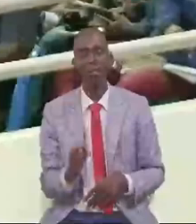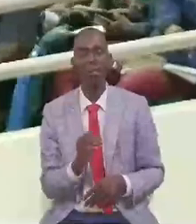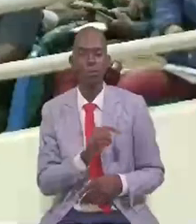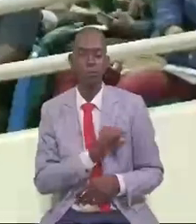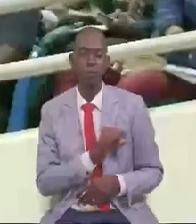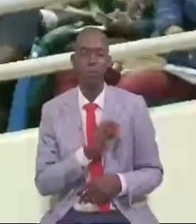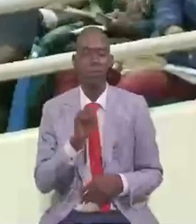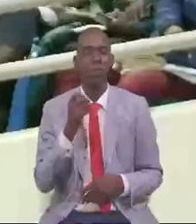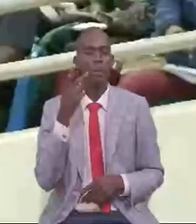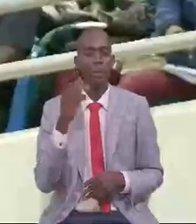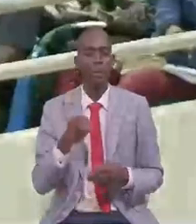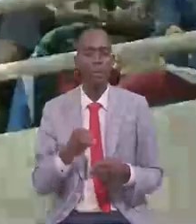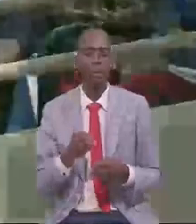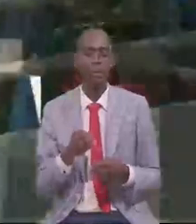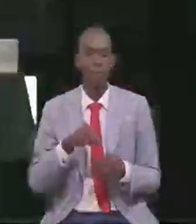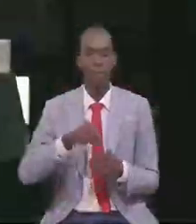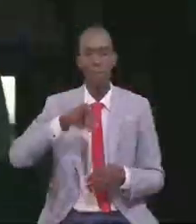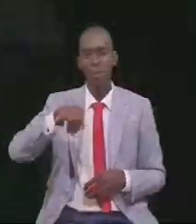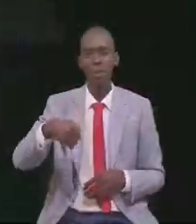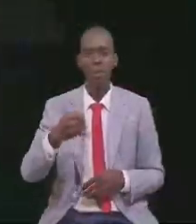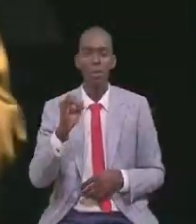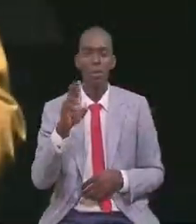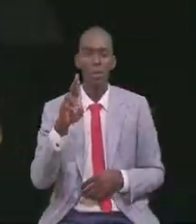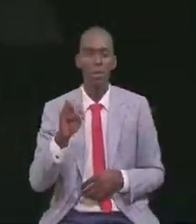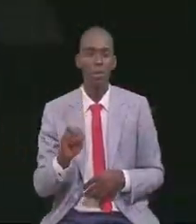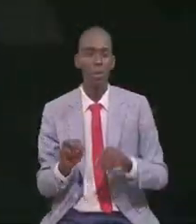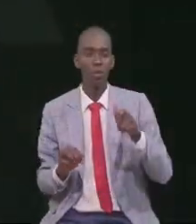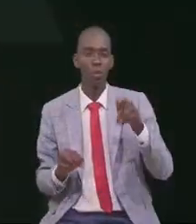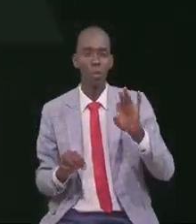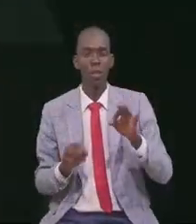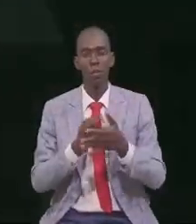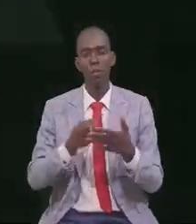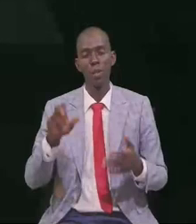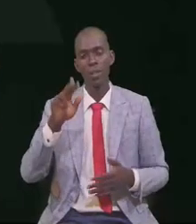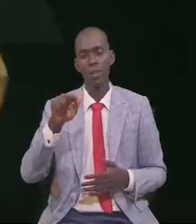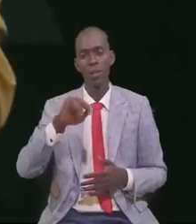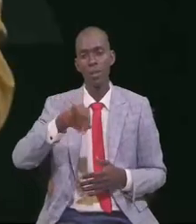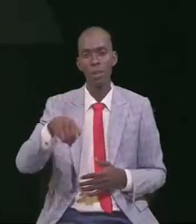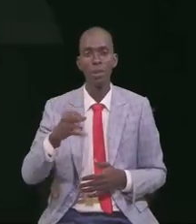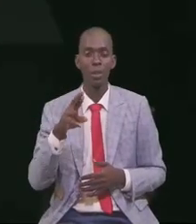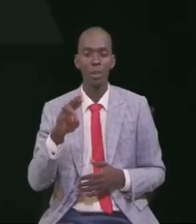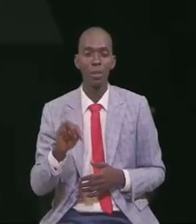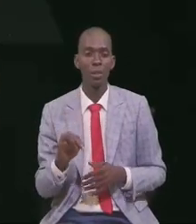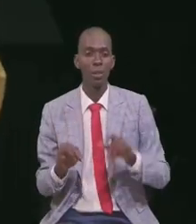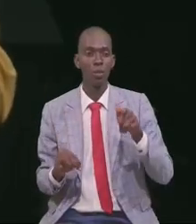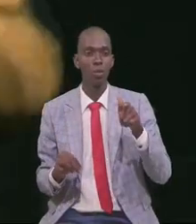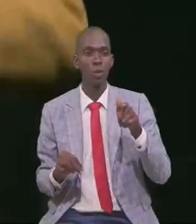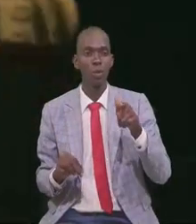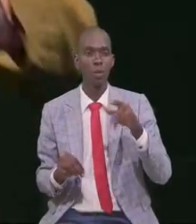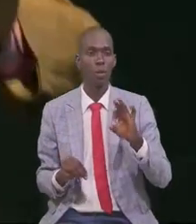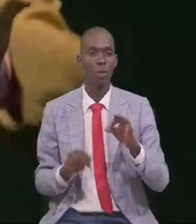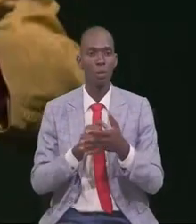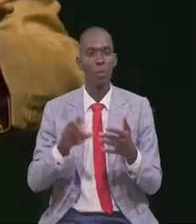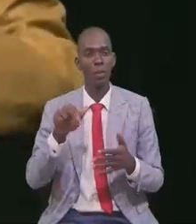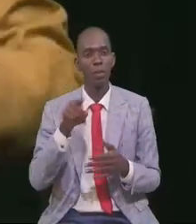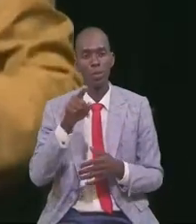Jérémie 29, verset 13, 29, 11. Vous me